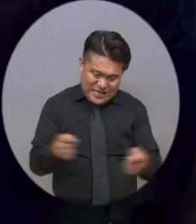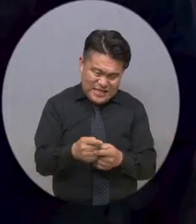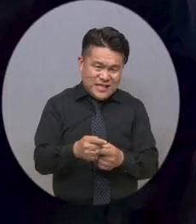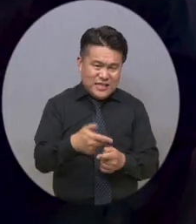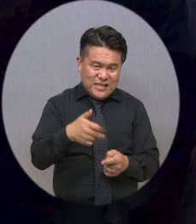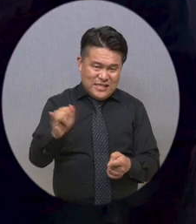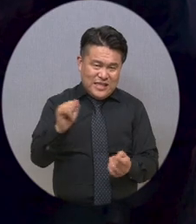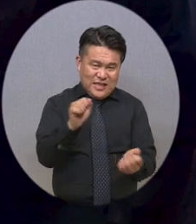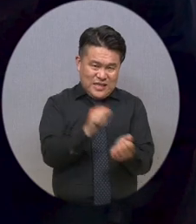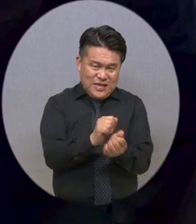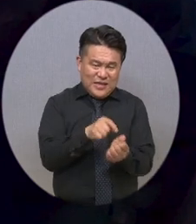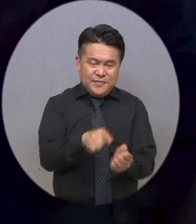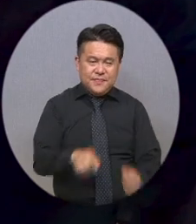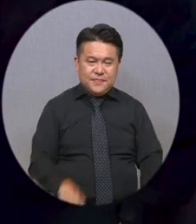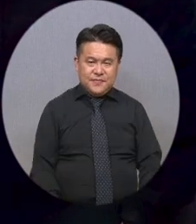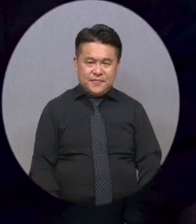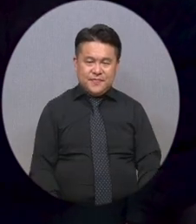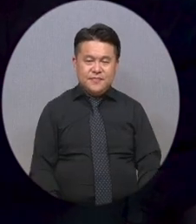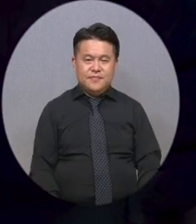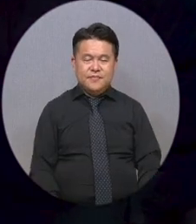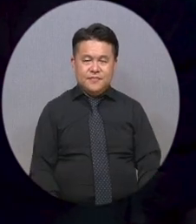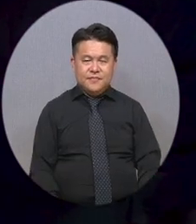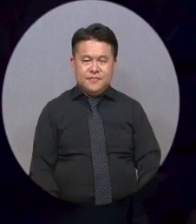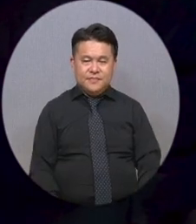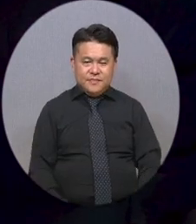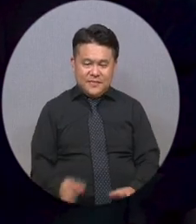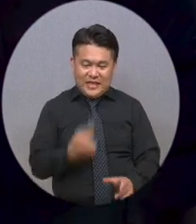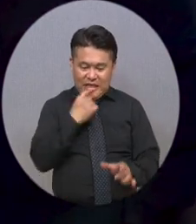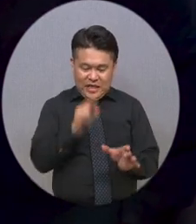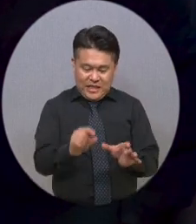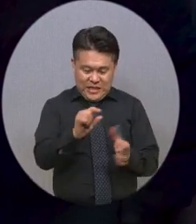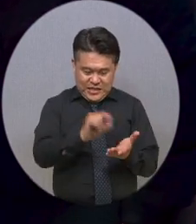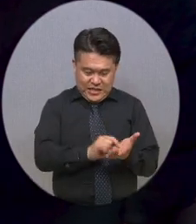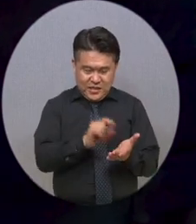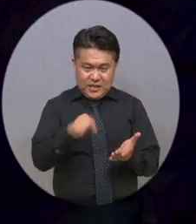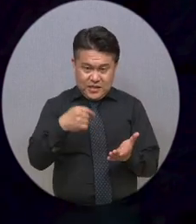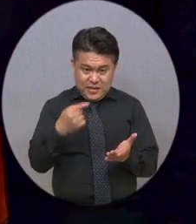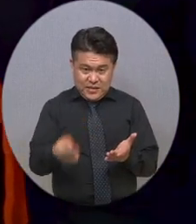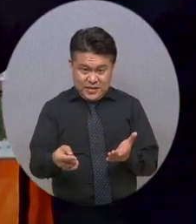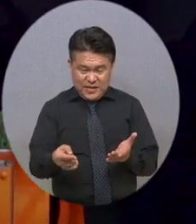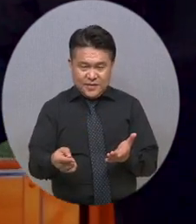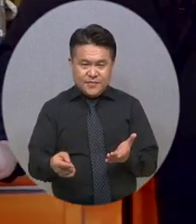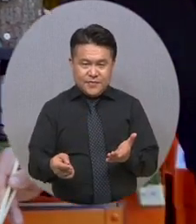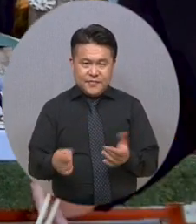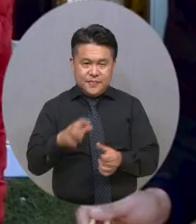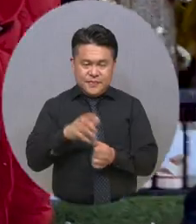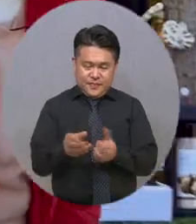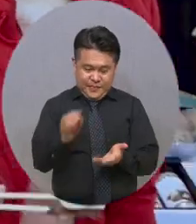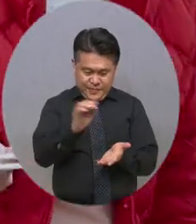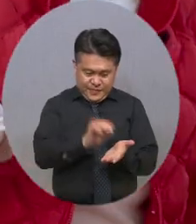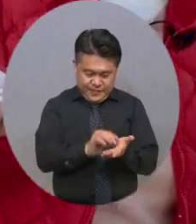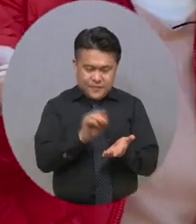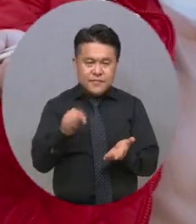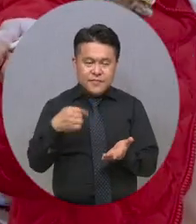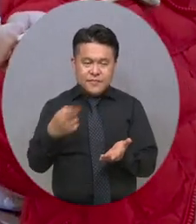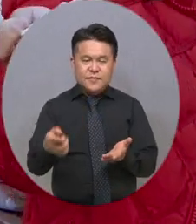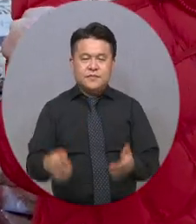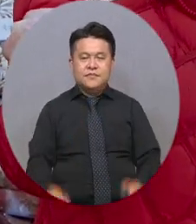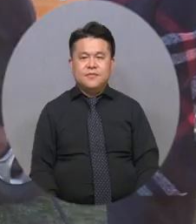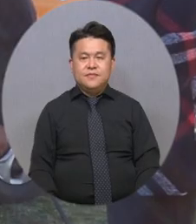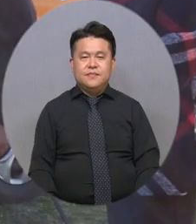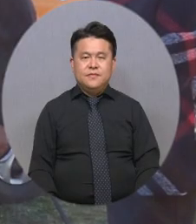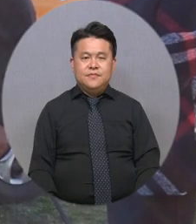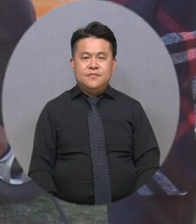키조개. 키조개 감자를 좀 올리고. 오. 야. 그다음에 표고버섯 올리고. 이게